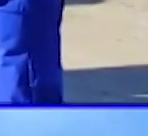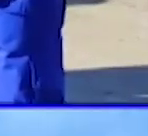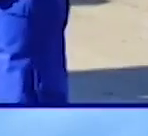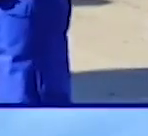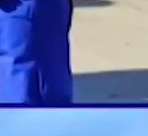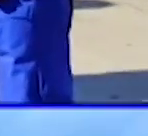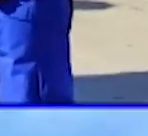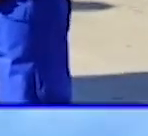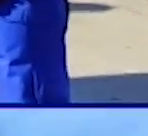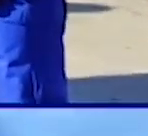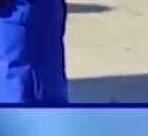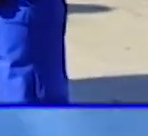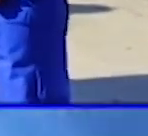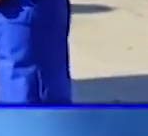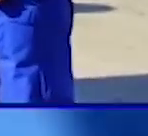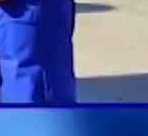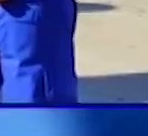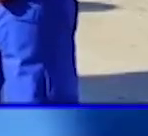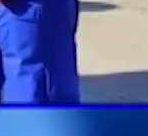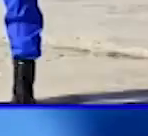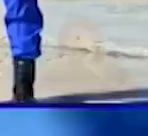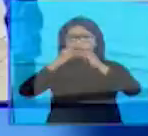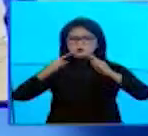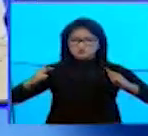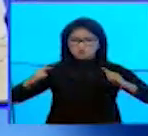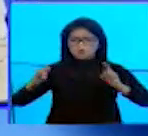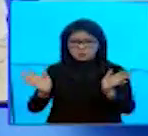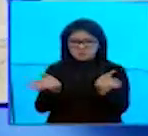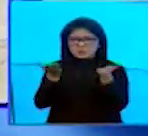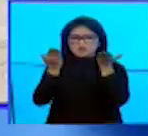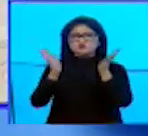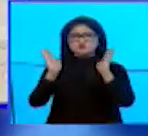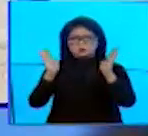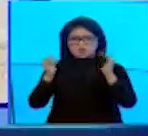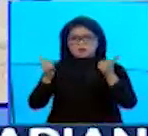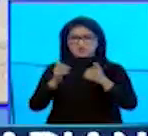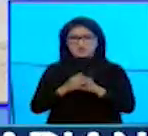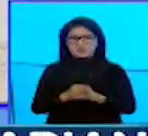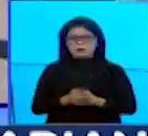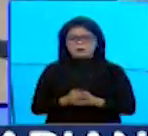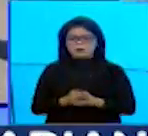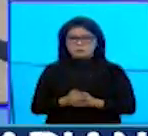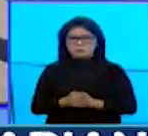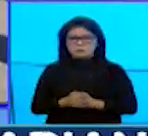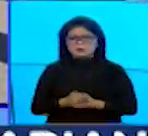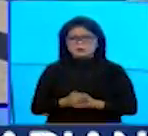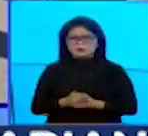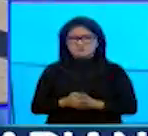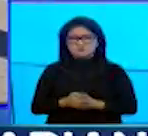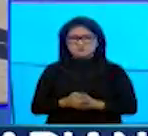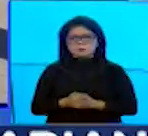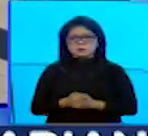telah dibentuk didirikan dari yakni yang dipusatkan di Mako armada2